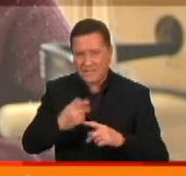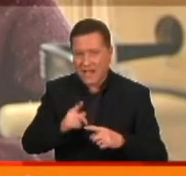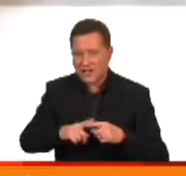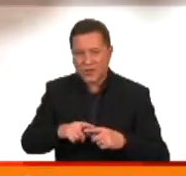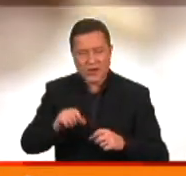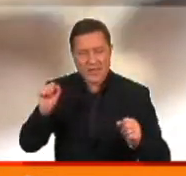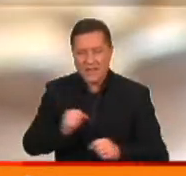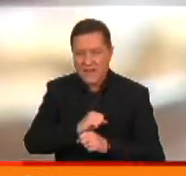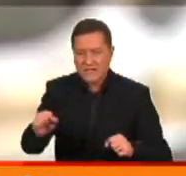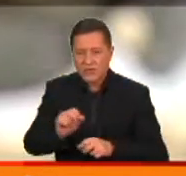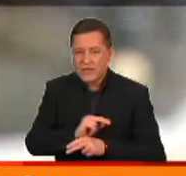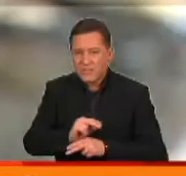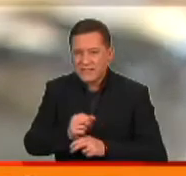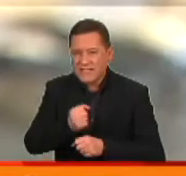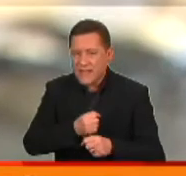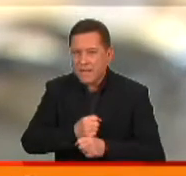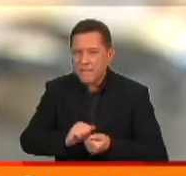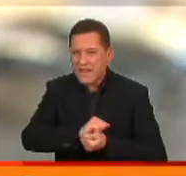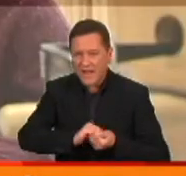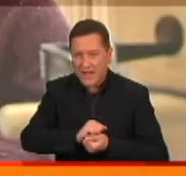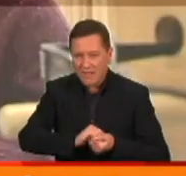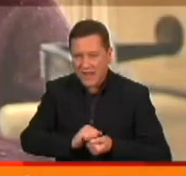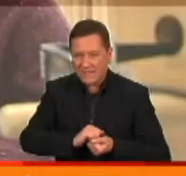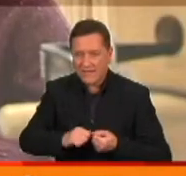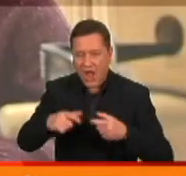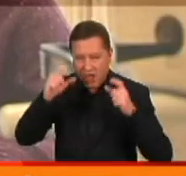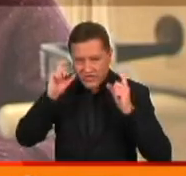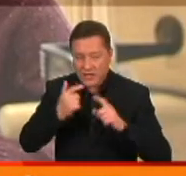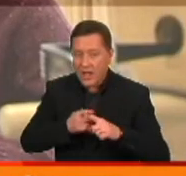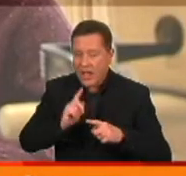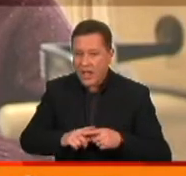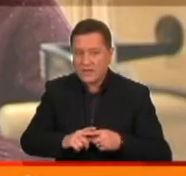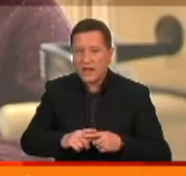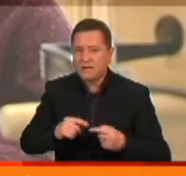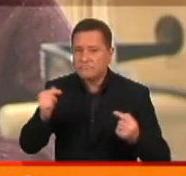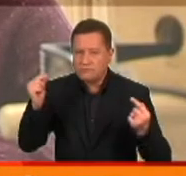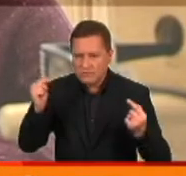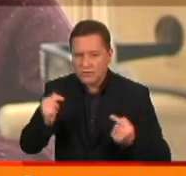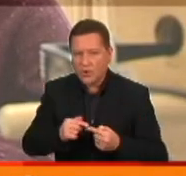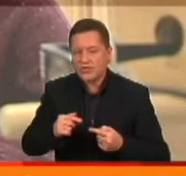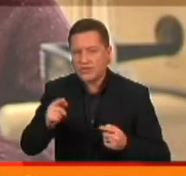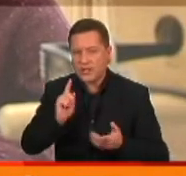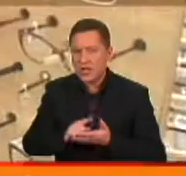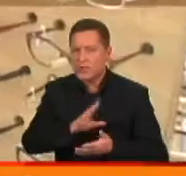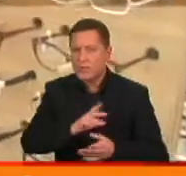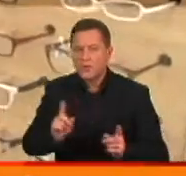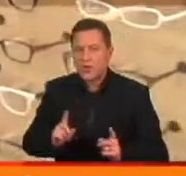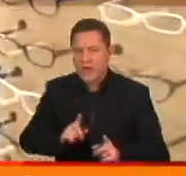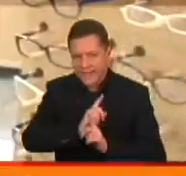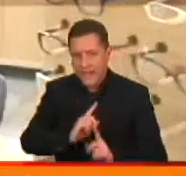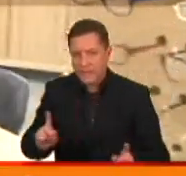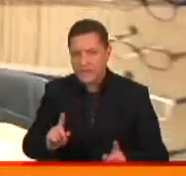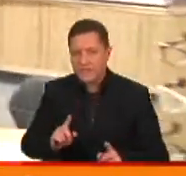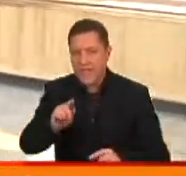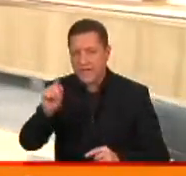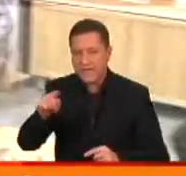невозможно починити, він не перерабатується і він ніяк не розлагається. Очки – це діло життя, яке точно має воплотити і зробити щось необычне. Максим